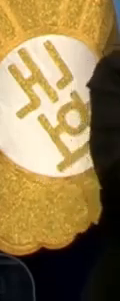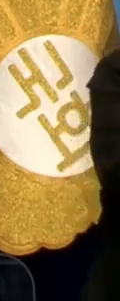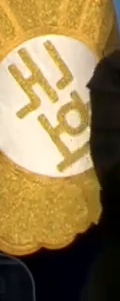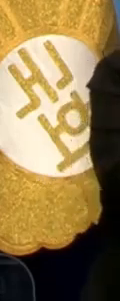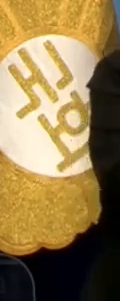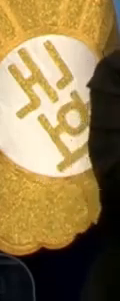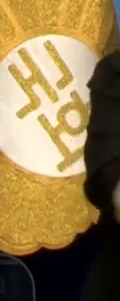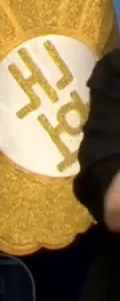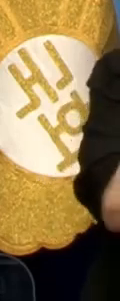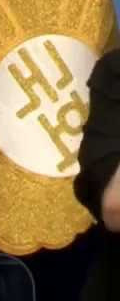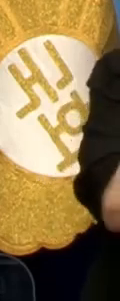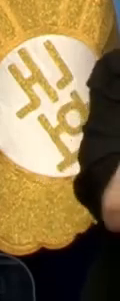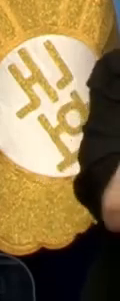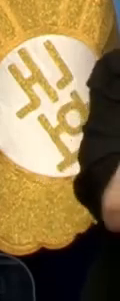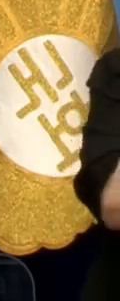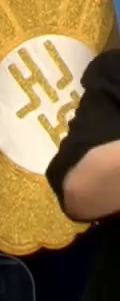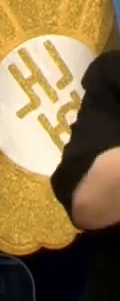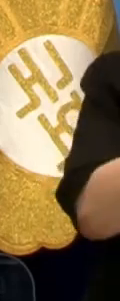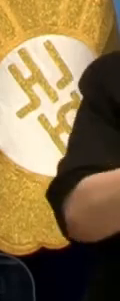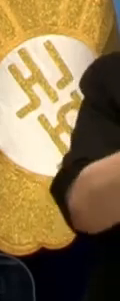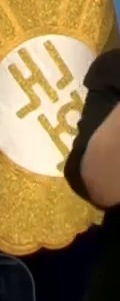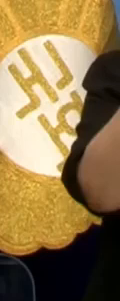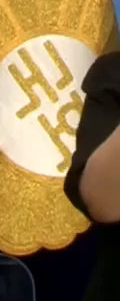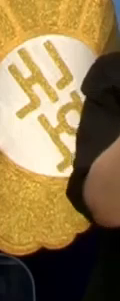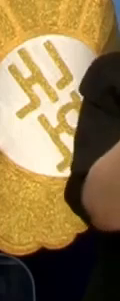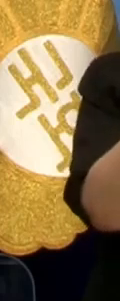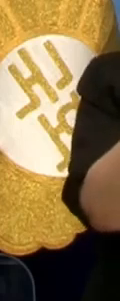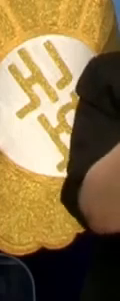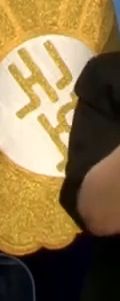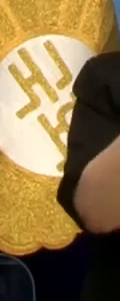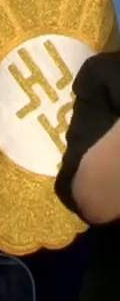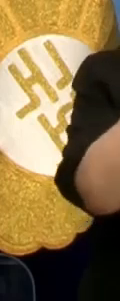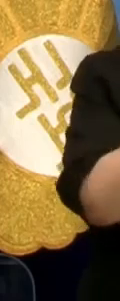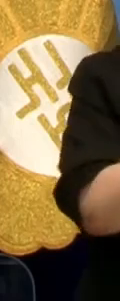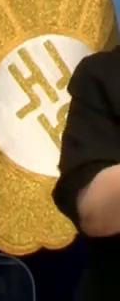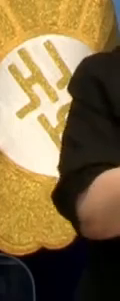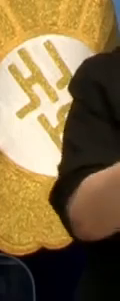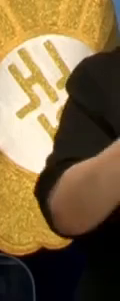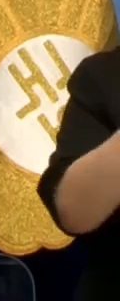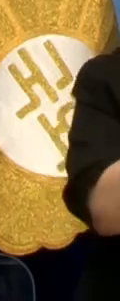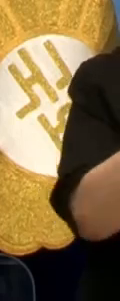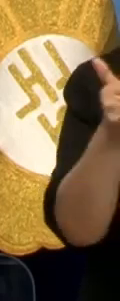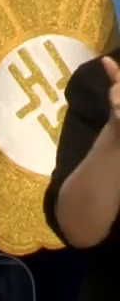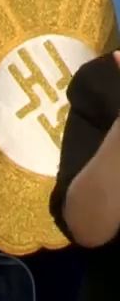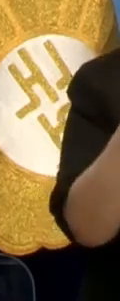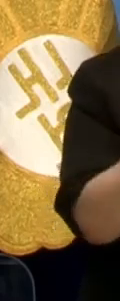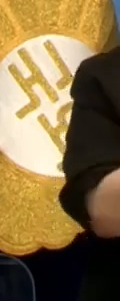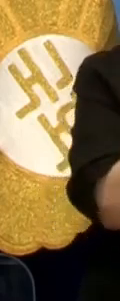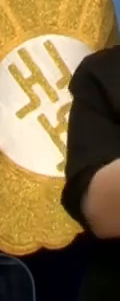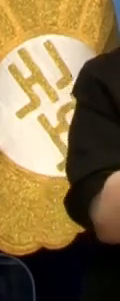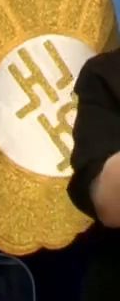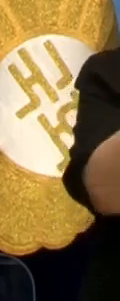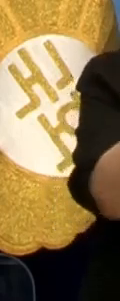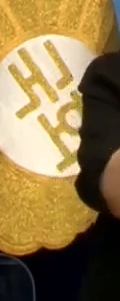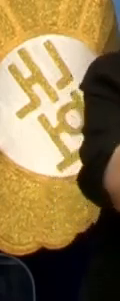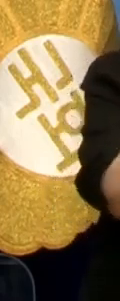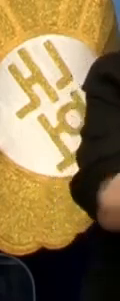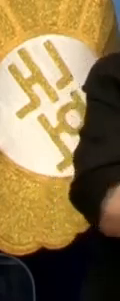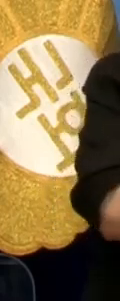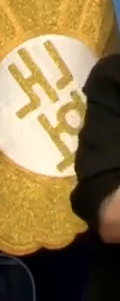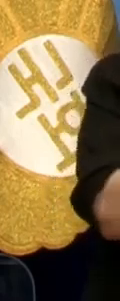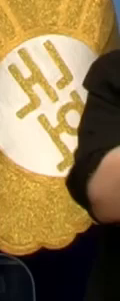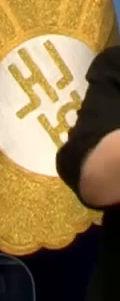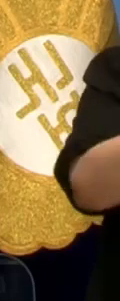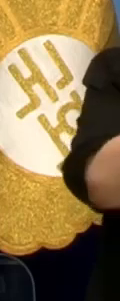직면하게 될 물가가 오르겠죠. 물가 상승에 직면하게 될 우리 국민들에게 균등 지급하면 조세